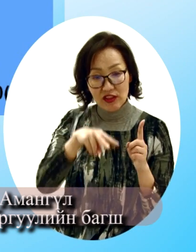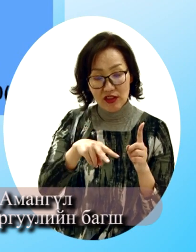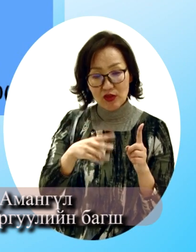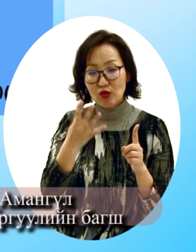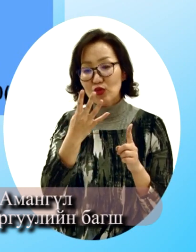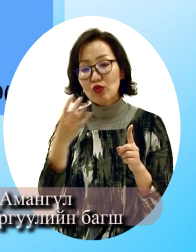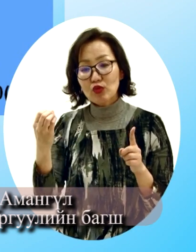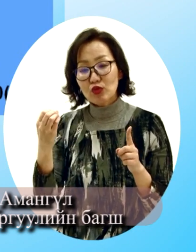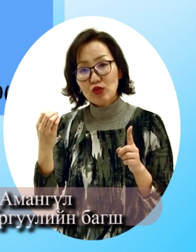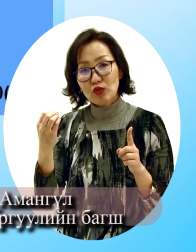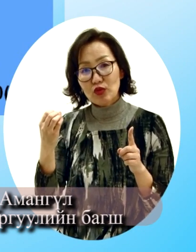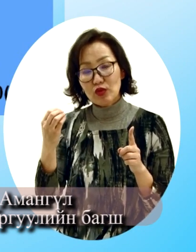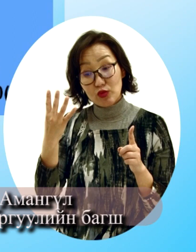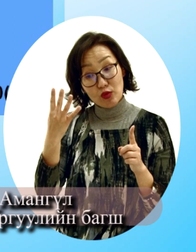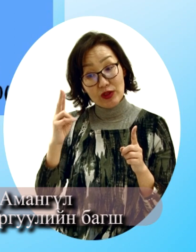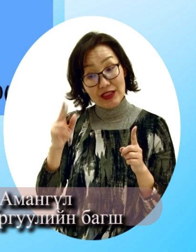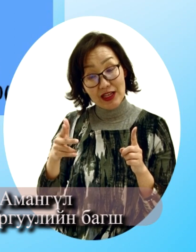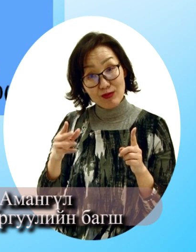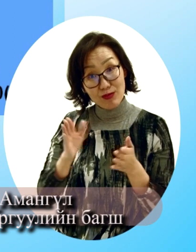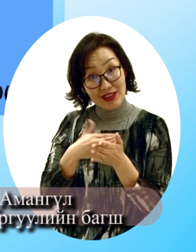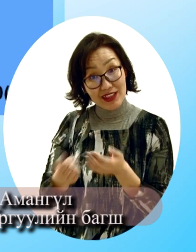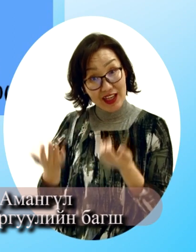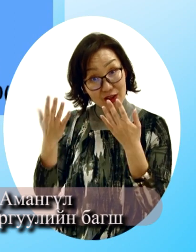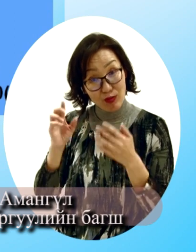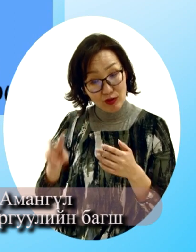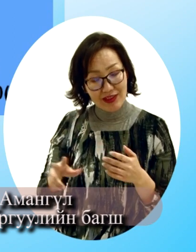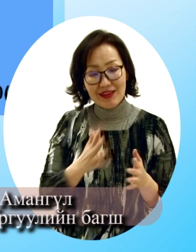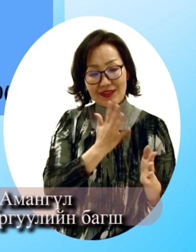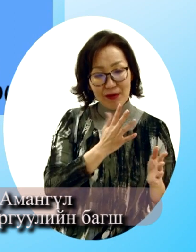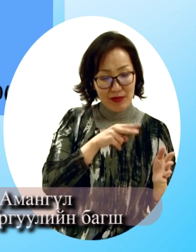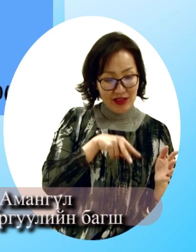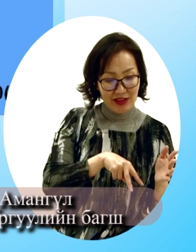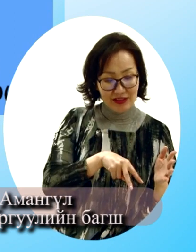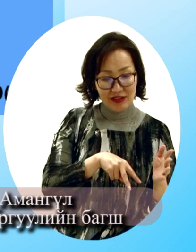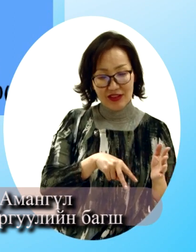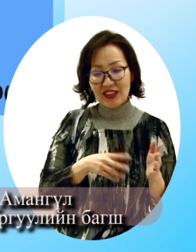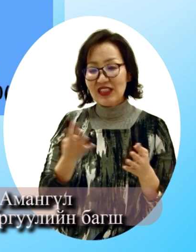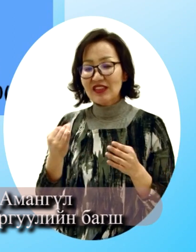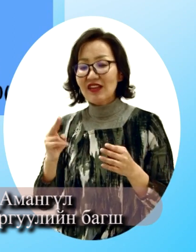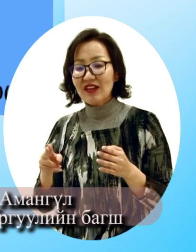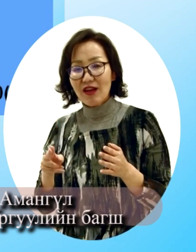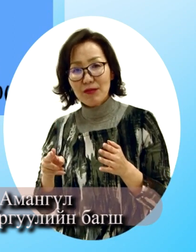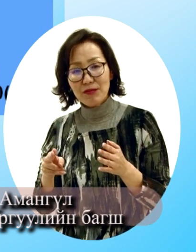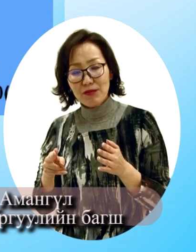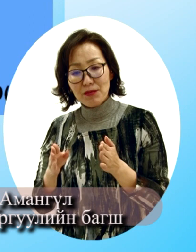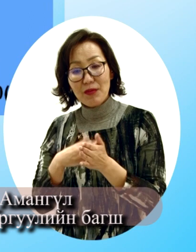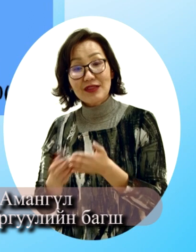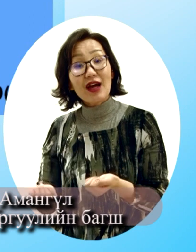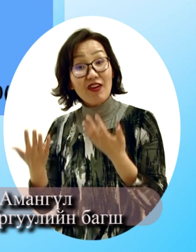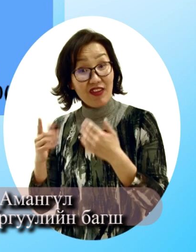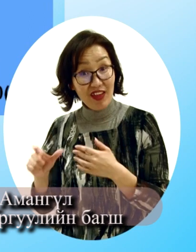шықса, 5000 литр сүттен неше килограмм кілегей шығады?